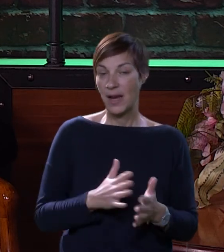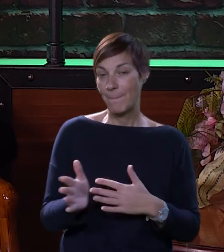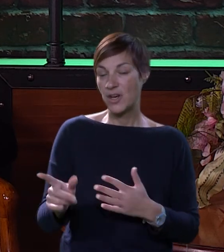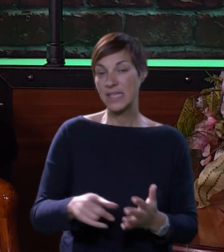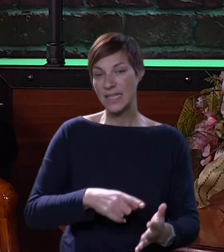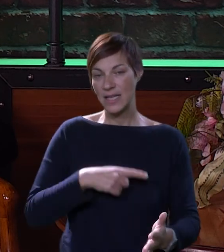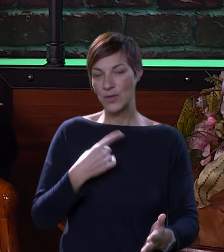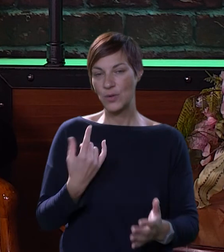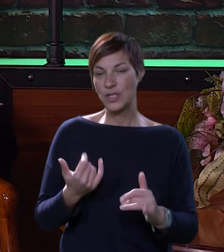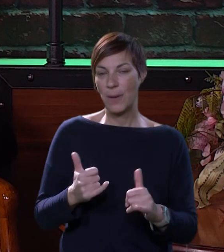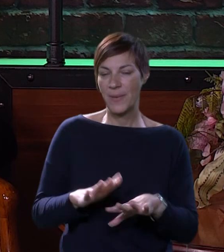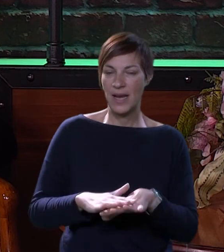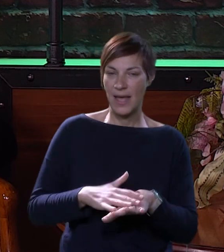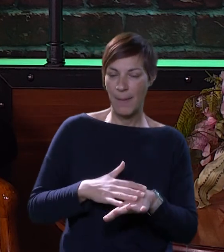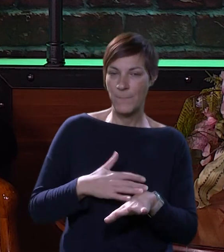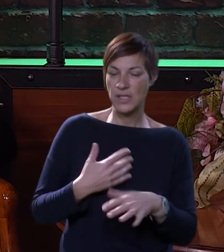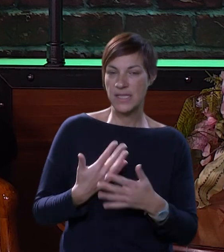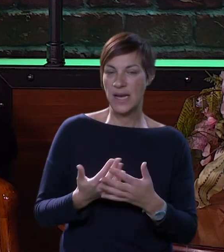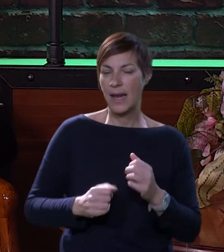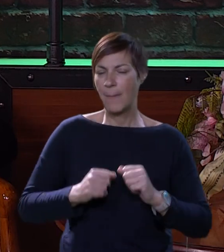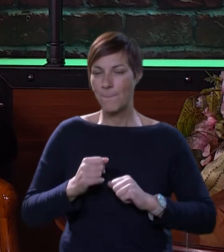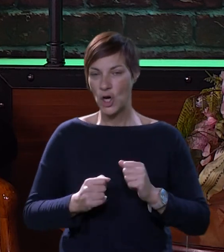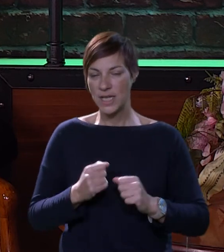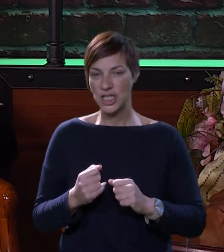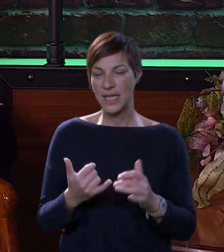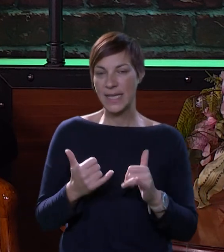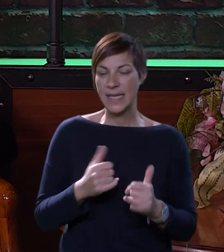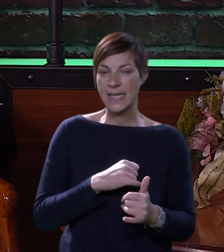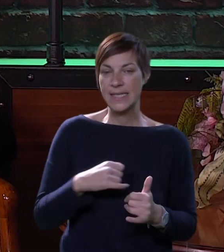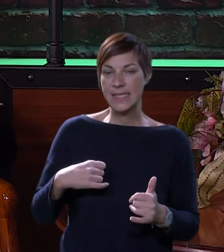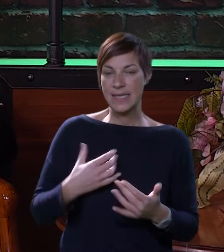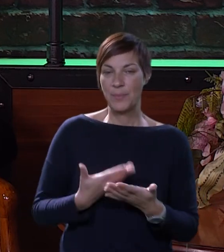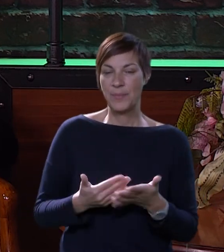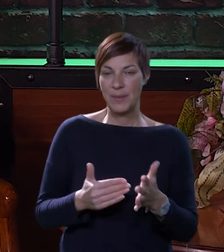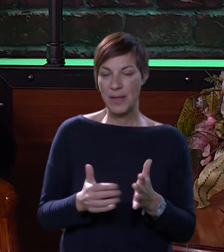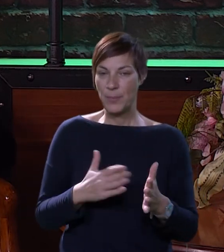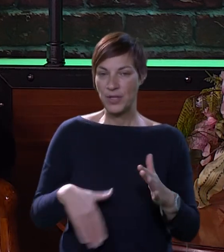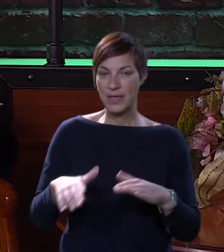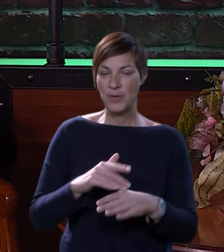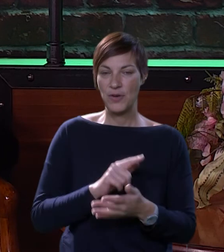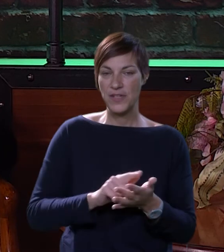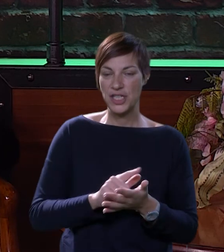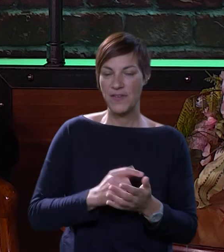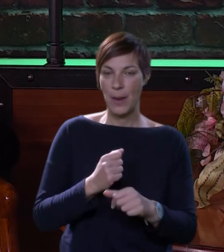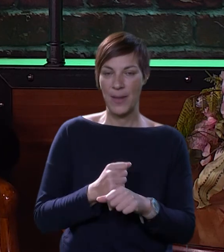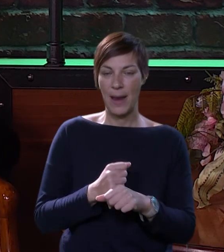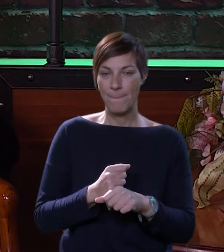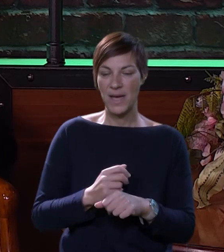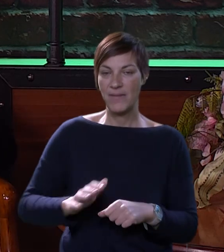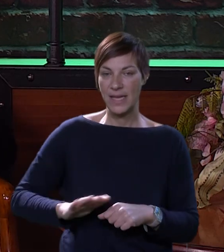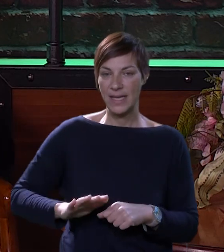prolazne ili dugotrajne, bile one emocionalne ili ponašajne, i samim time je potrebno i više vremena za